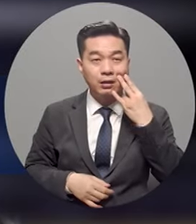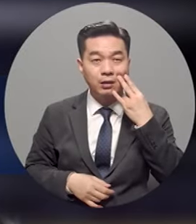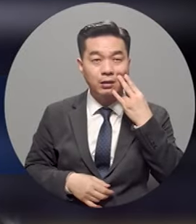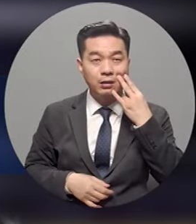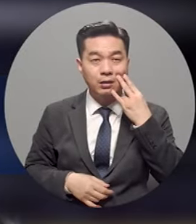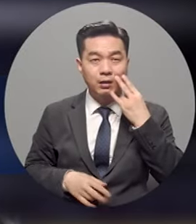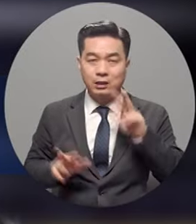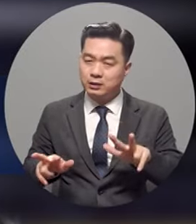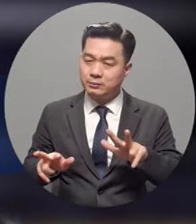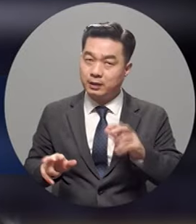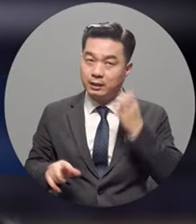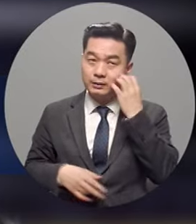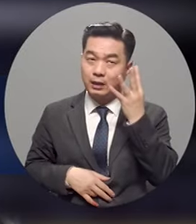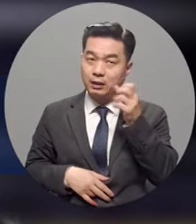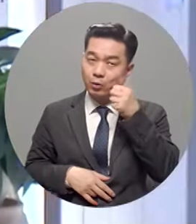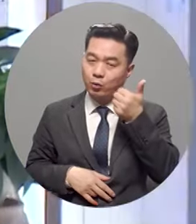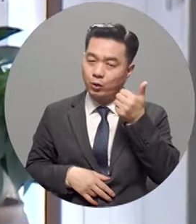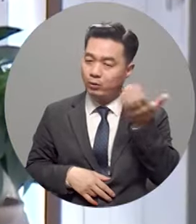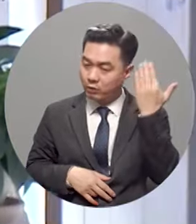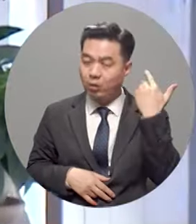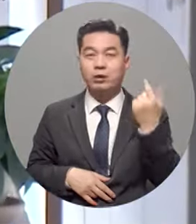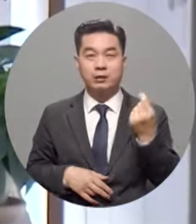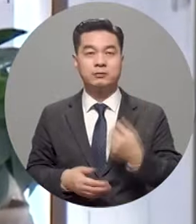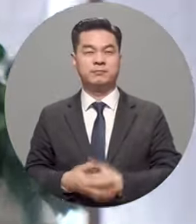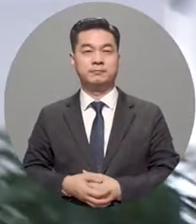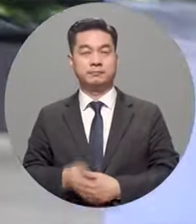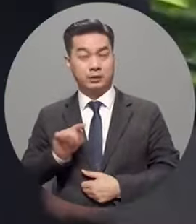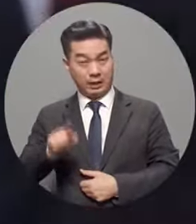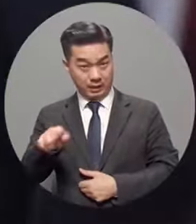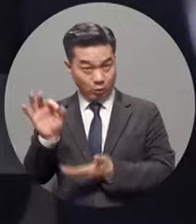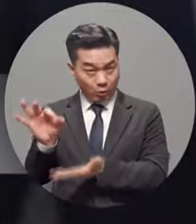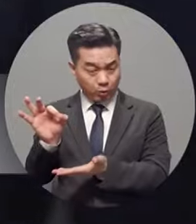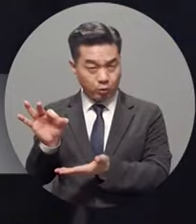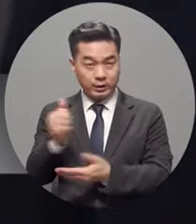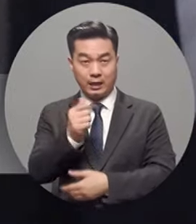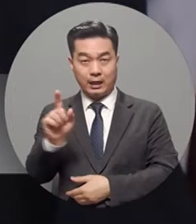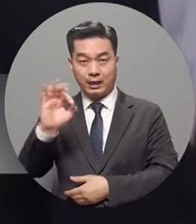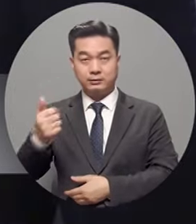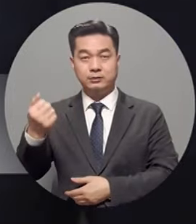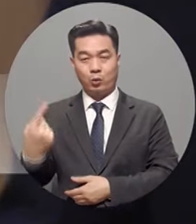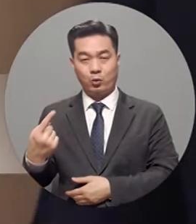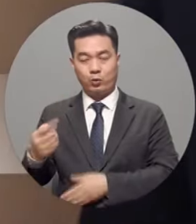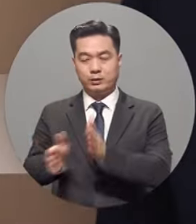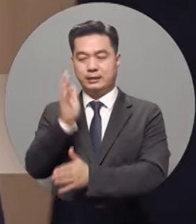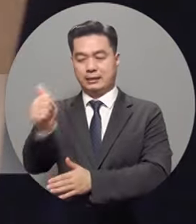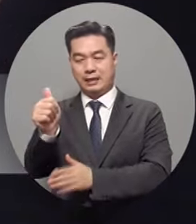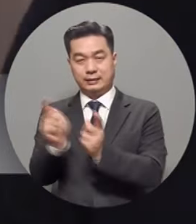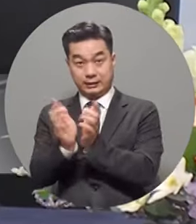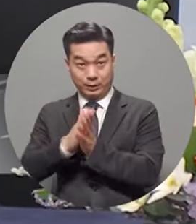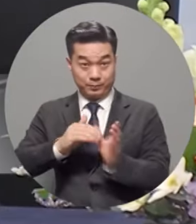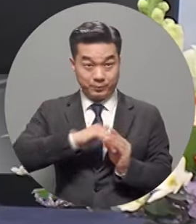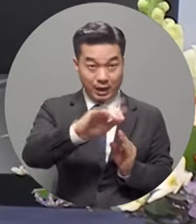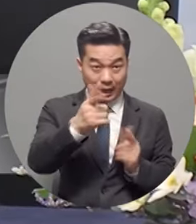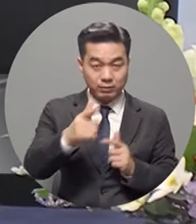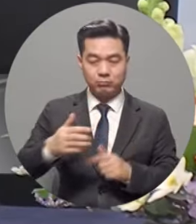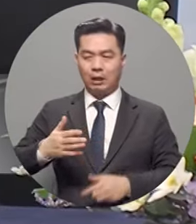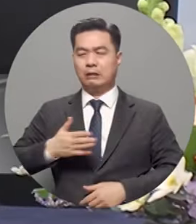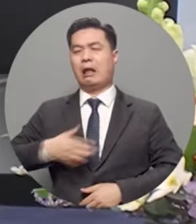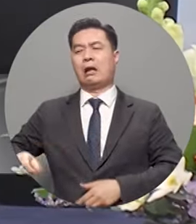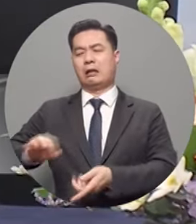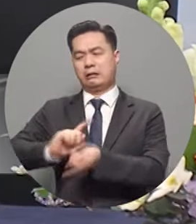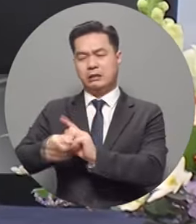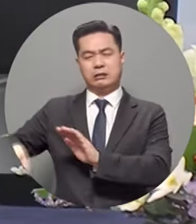지금 한 4~5개월 됐나? 그런데 이 돈을 하은호 시장이 낸 게 아니라 자신이 대준 거라고 한